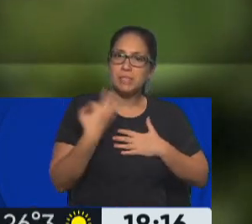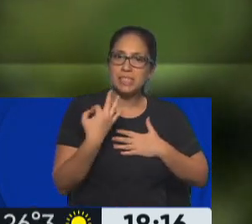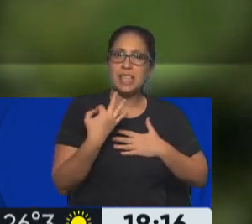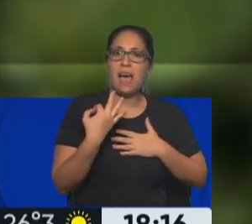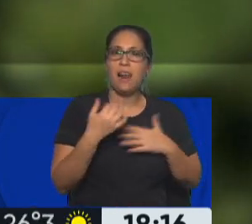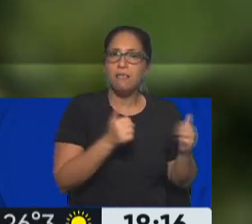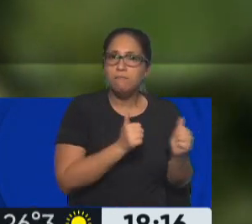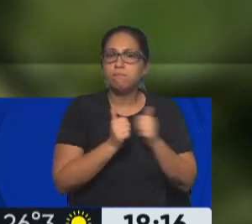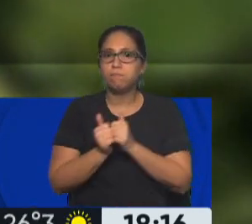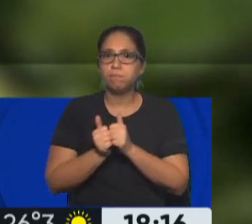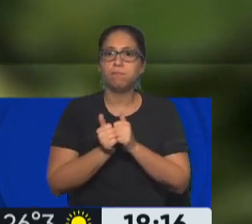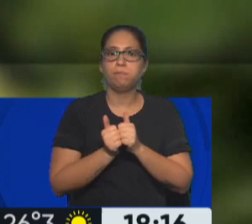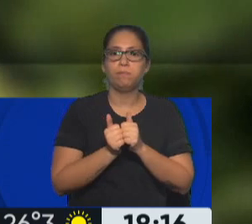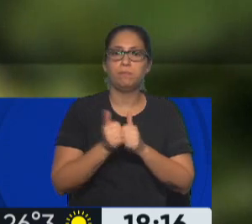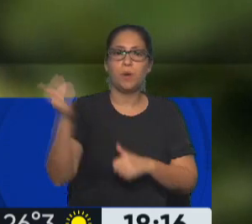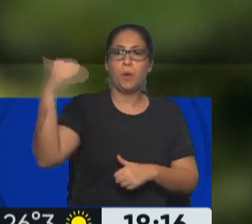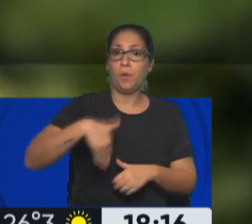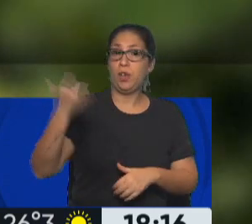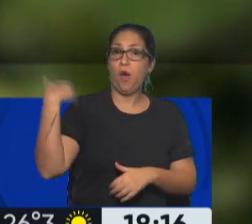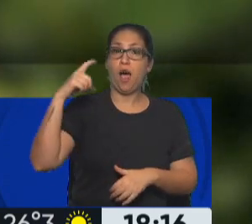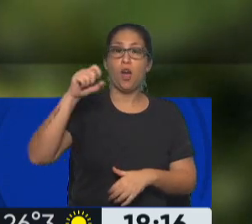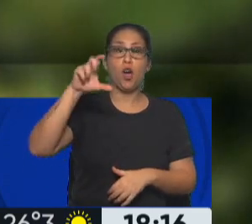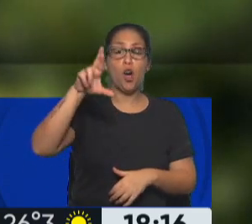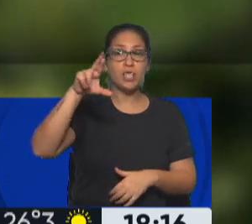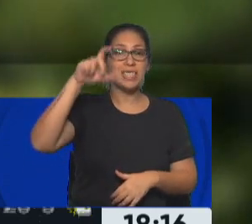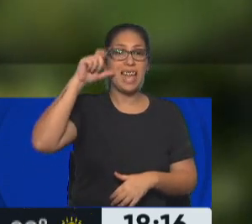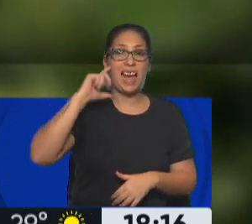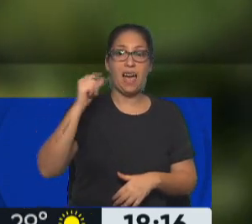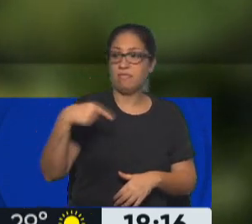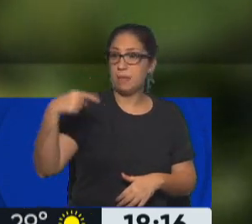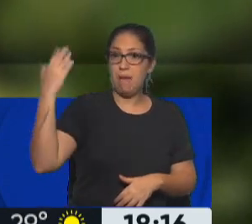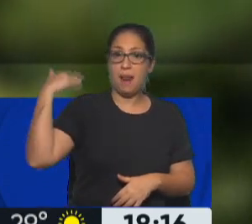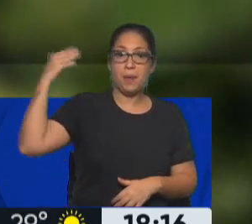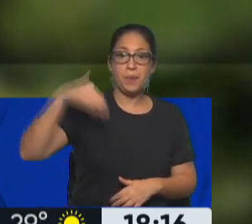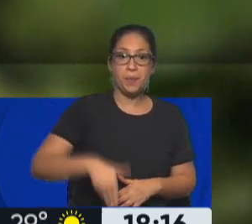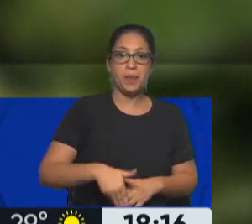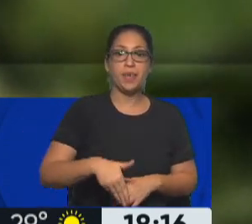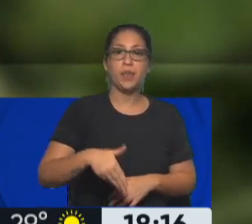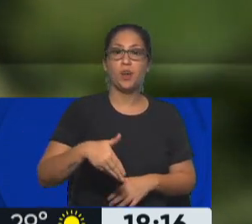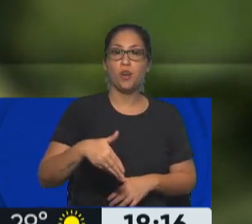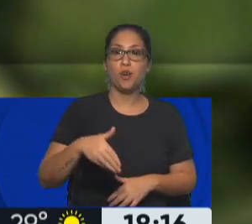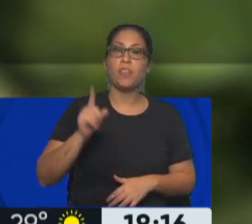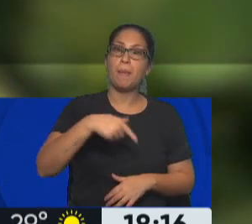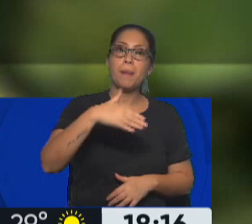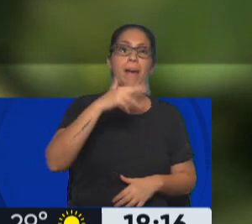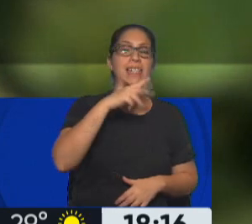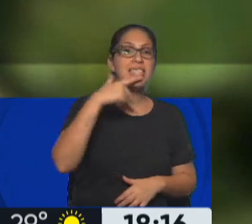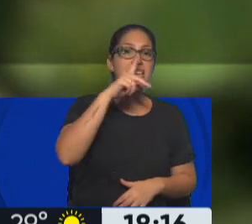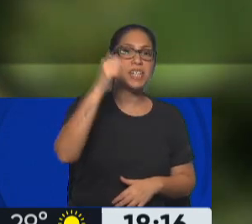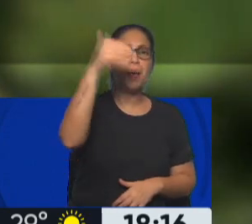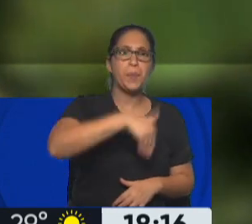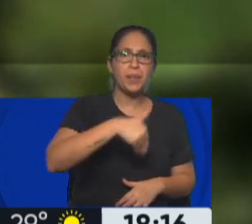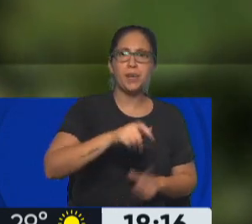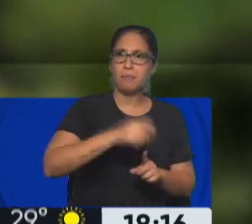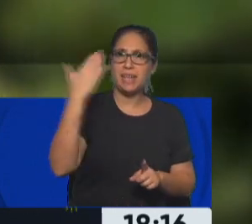il y a encore quelques semaines. Il avait été à nos côtés à Marseille il y a plusieurs mois et